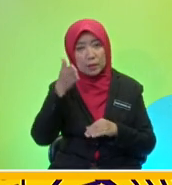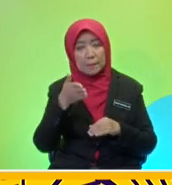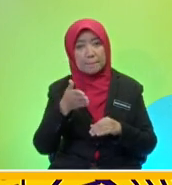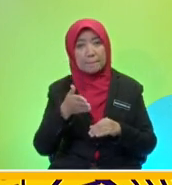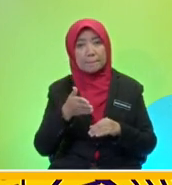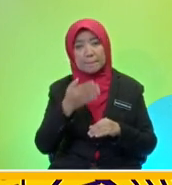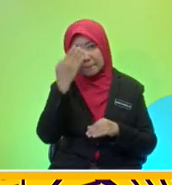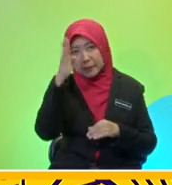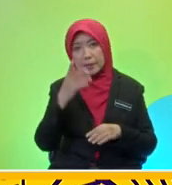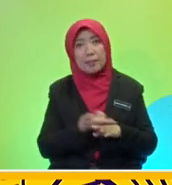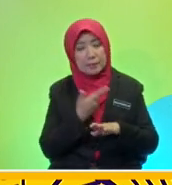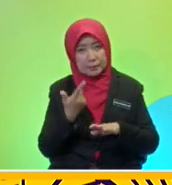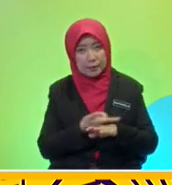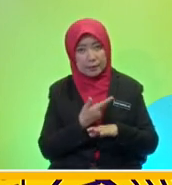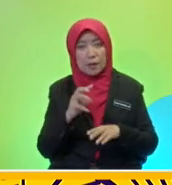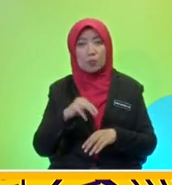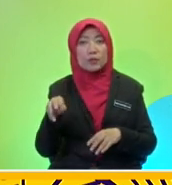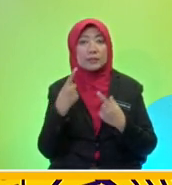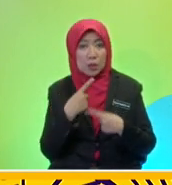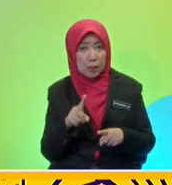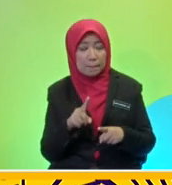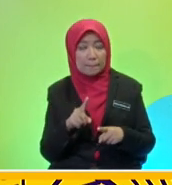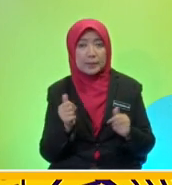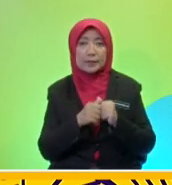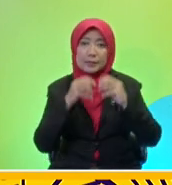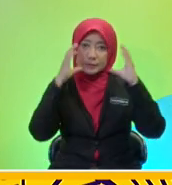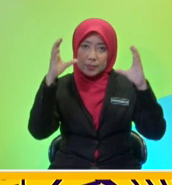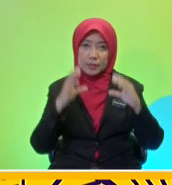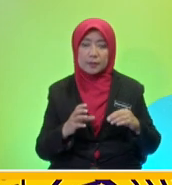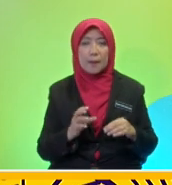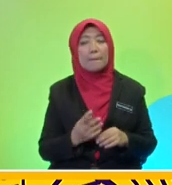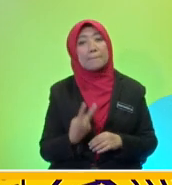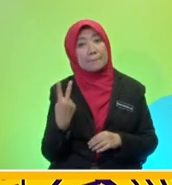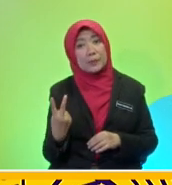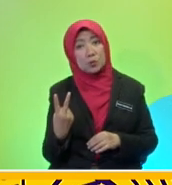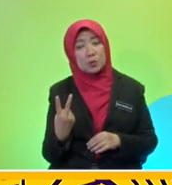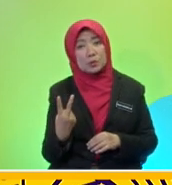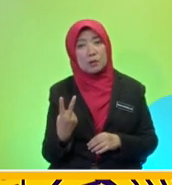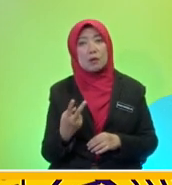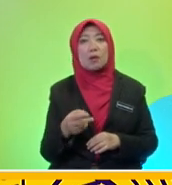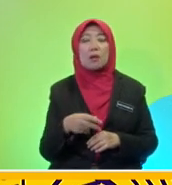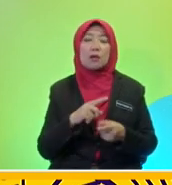murid cube melakukan menjawab soal tersebut secara berpasanganlah bincang kawan sebelah